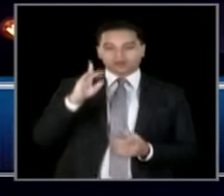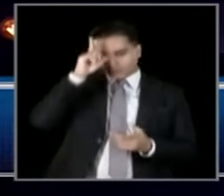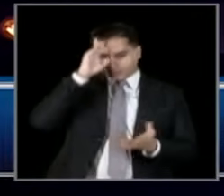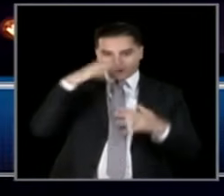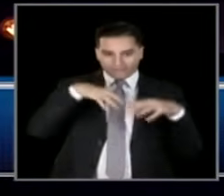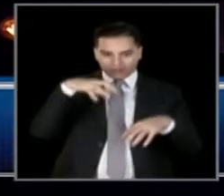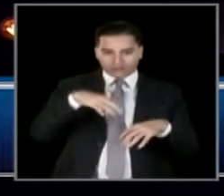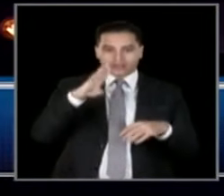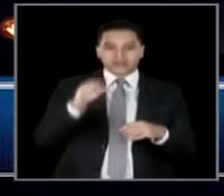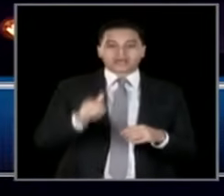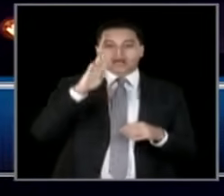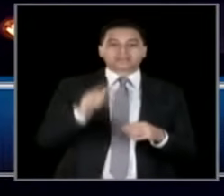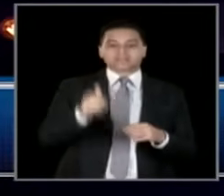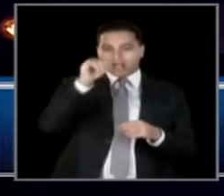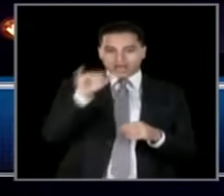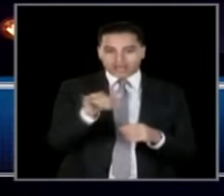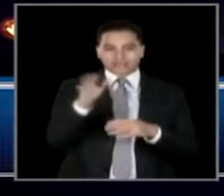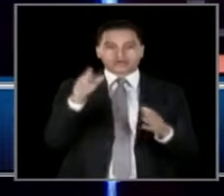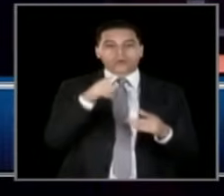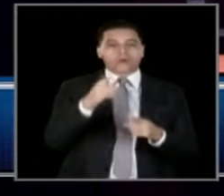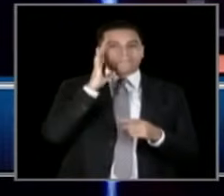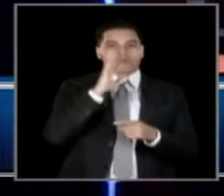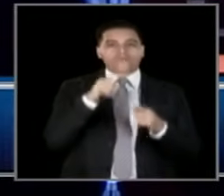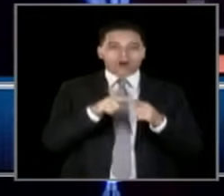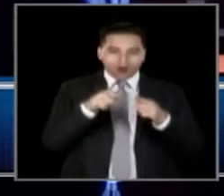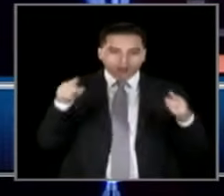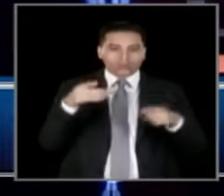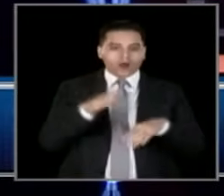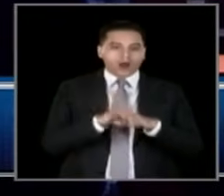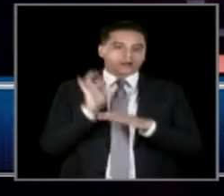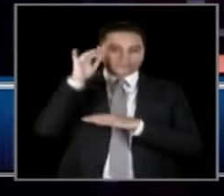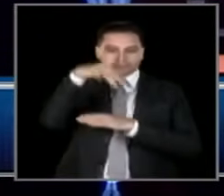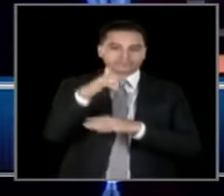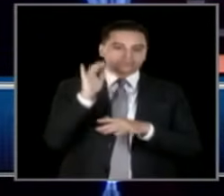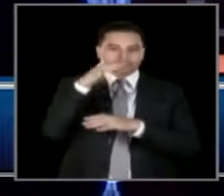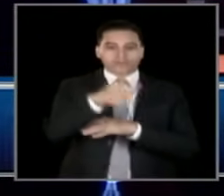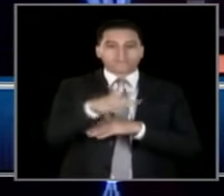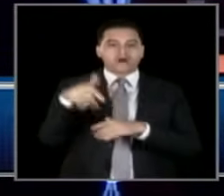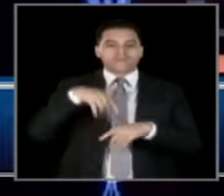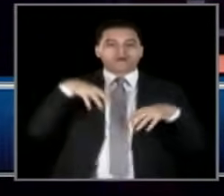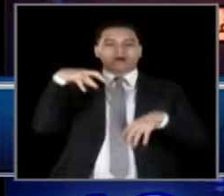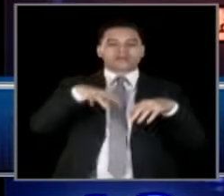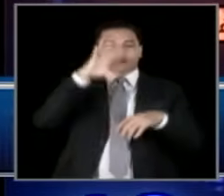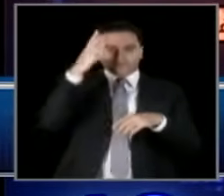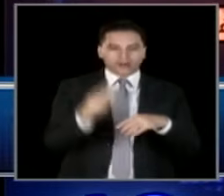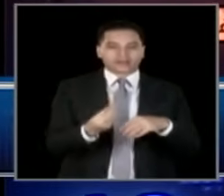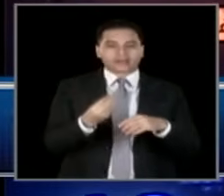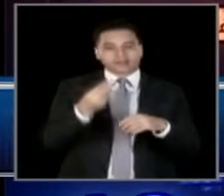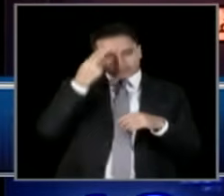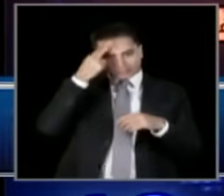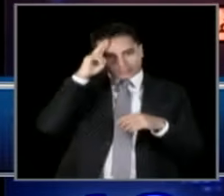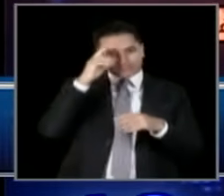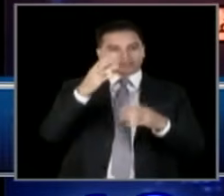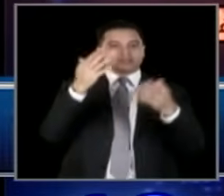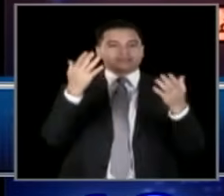جغرافيا. كاساي هو من أطول روافد أحد الأنهار بقارة إفريقيا